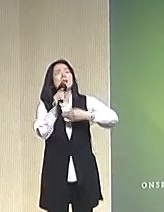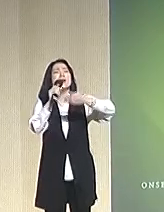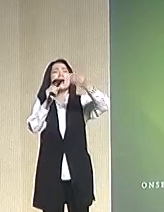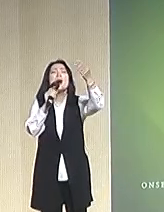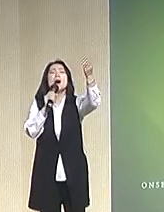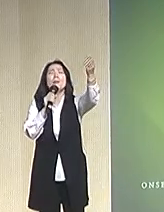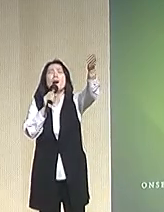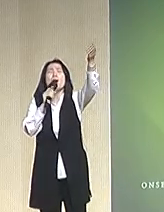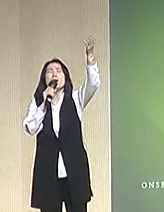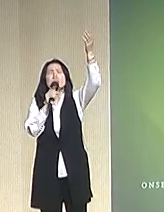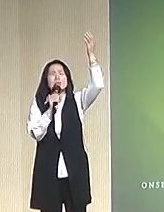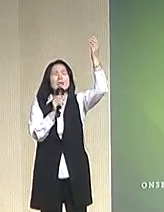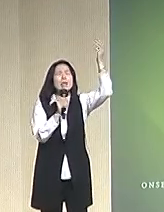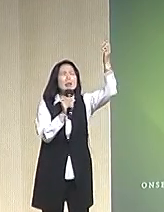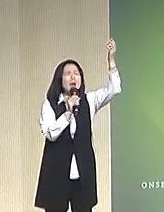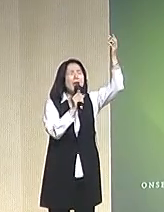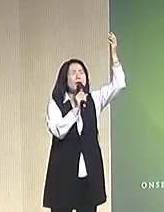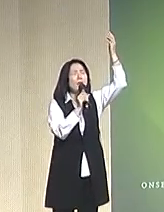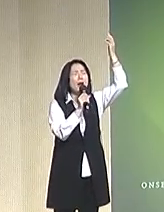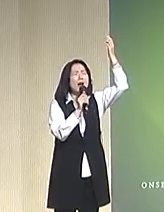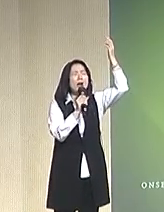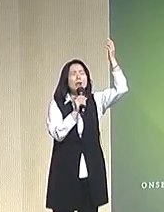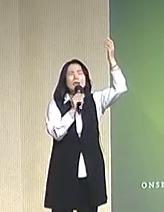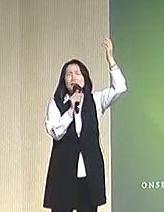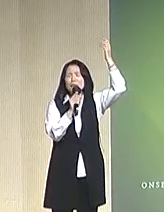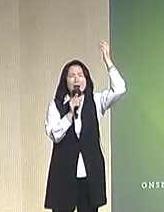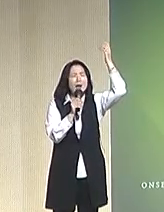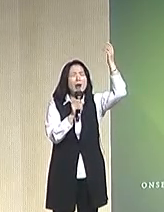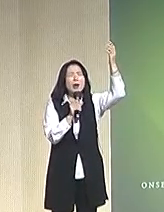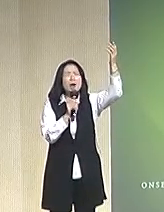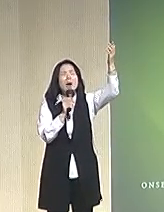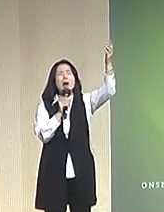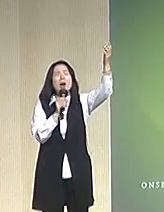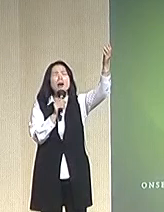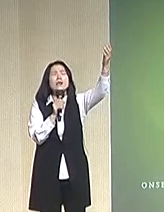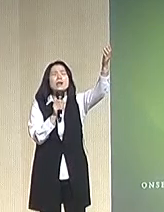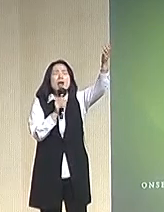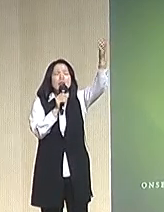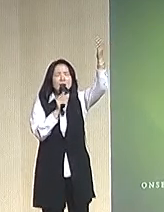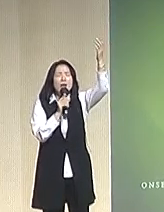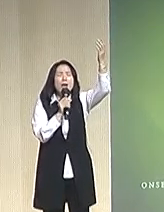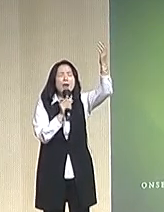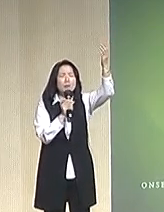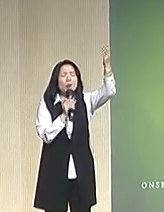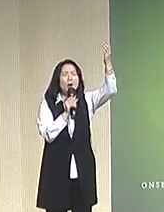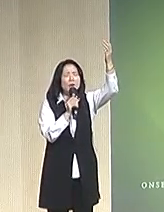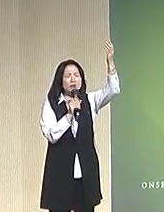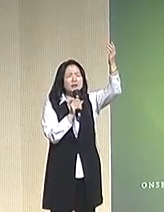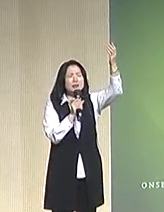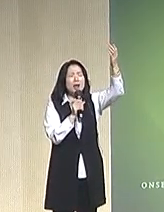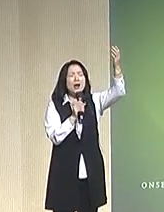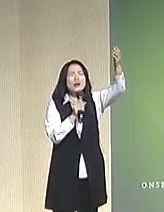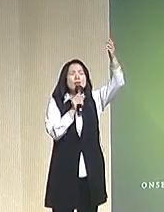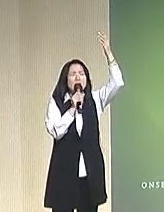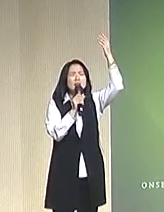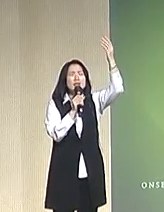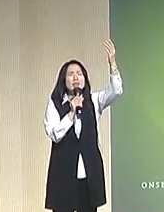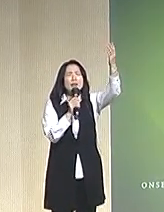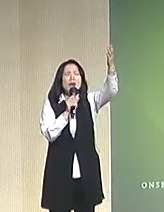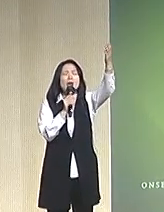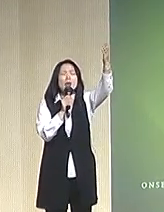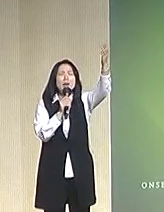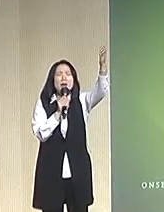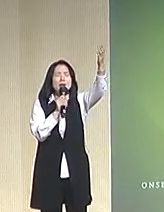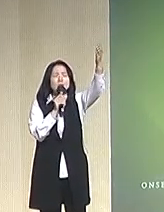온몸이 아버지의 마음 알아 내 모든 다시 한번 기도하는 마음으로